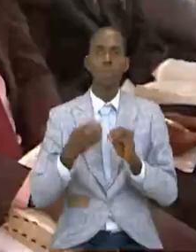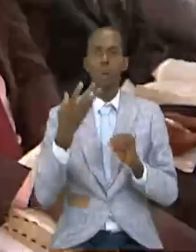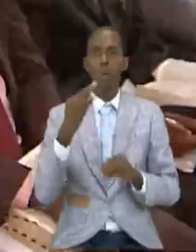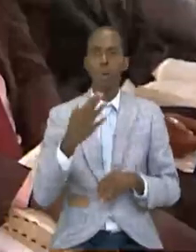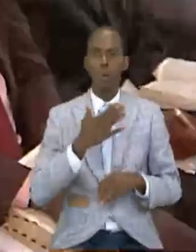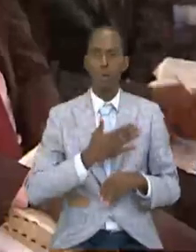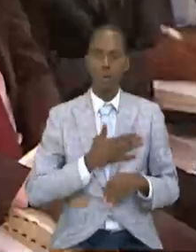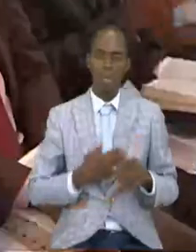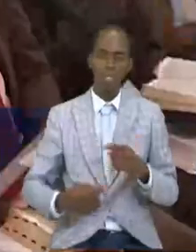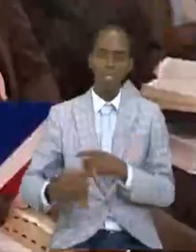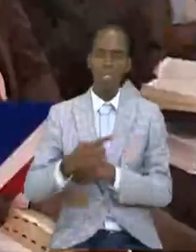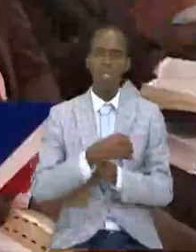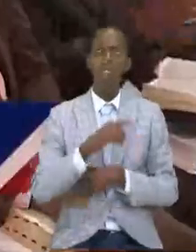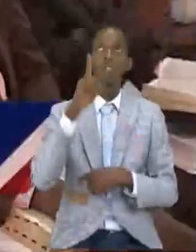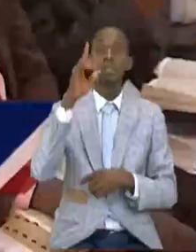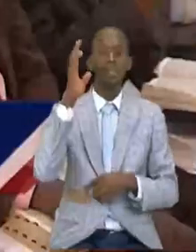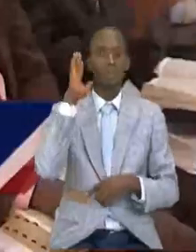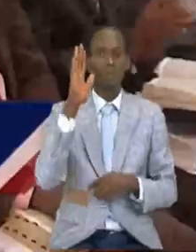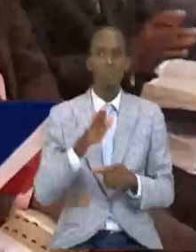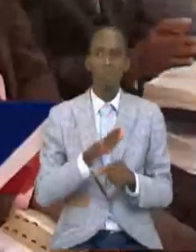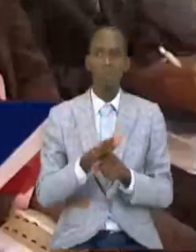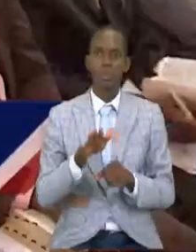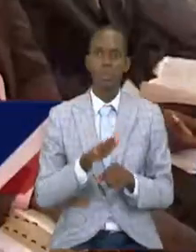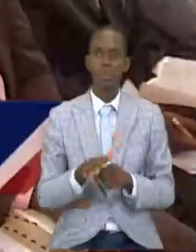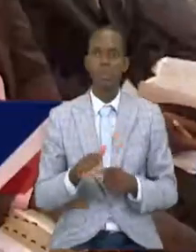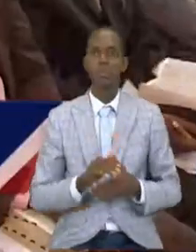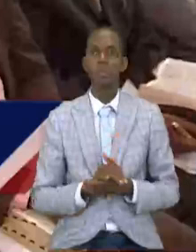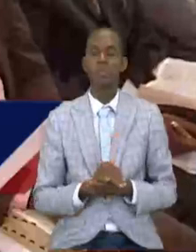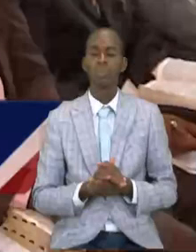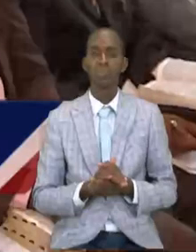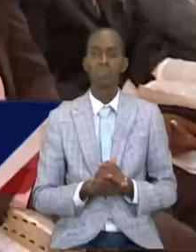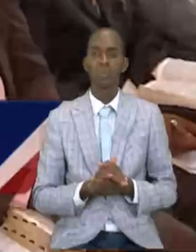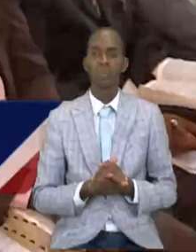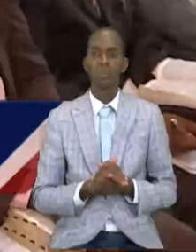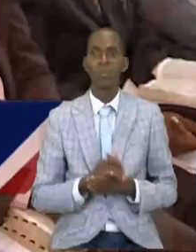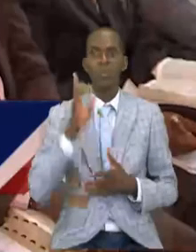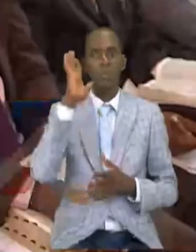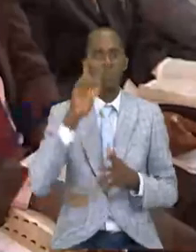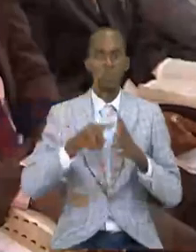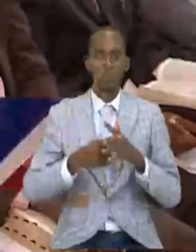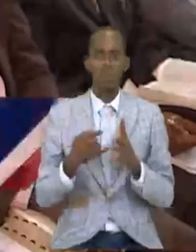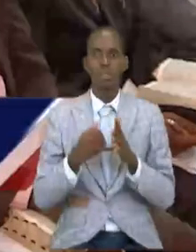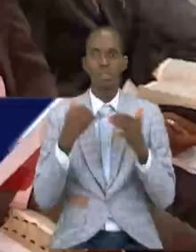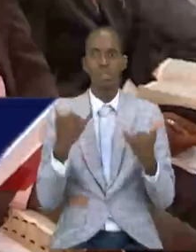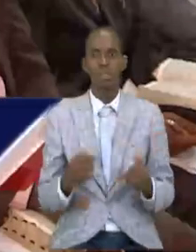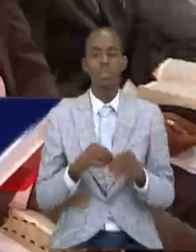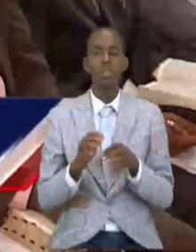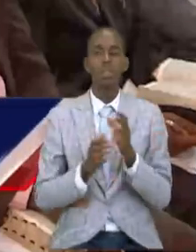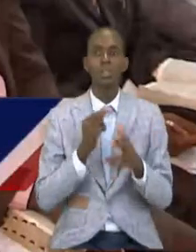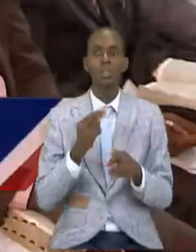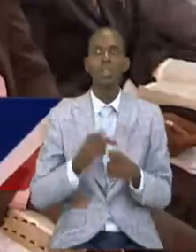jours. Il remplira le nombre de mes jours. Cela commence maintenant.